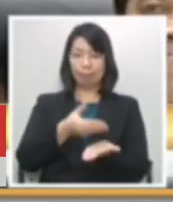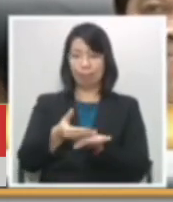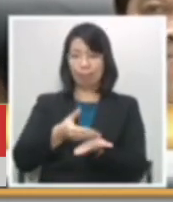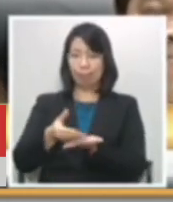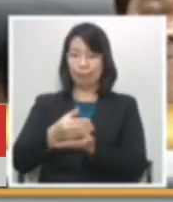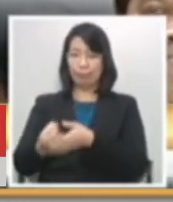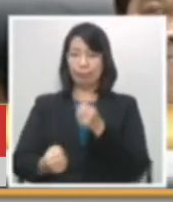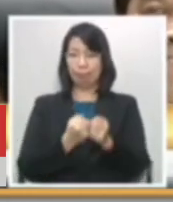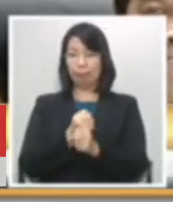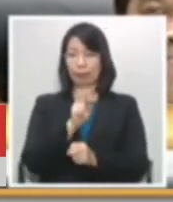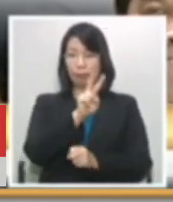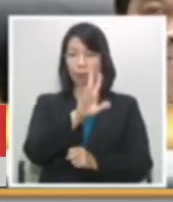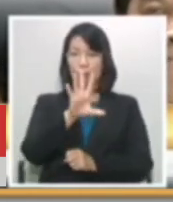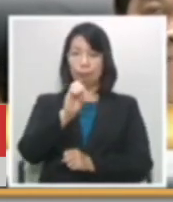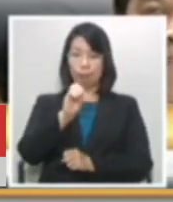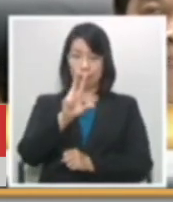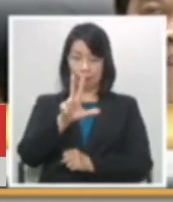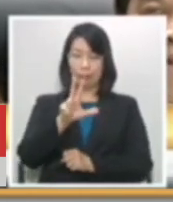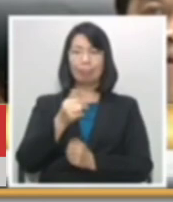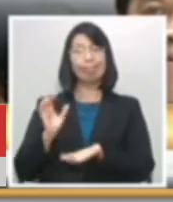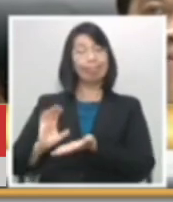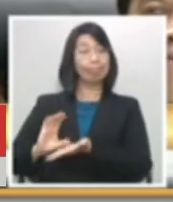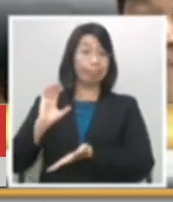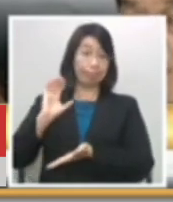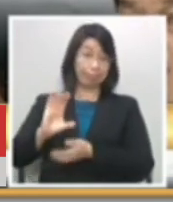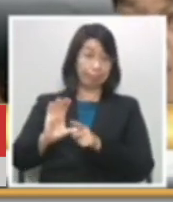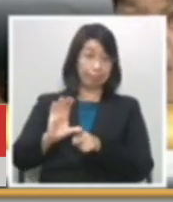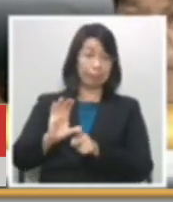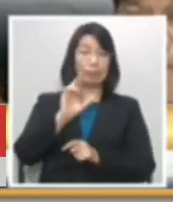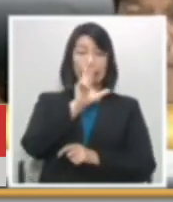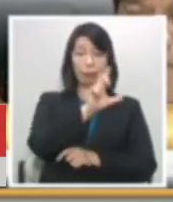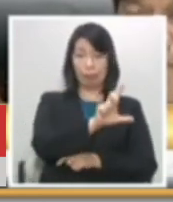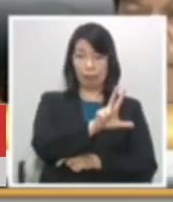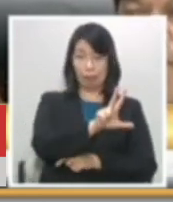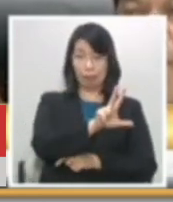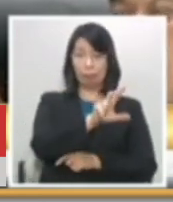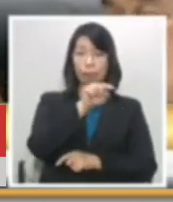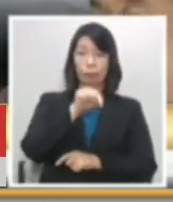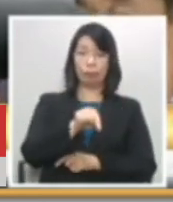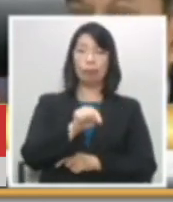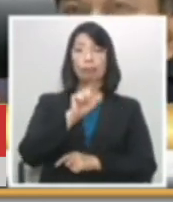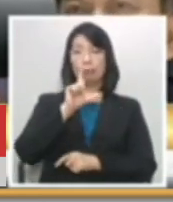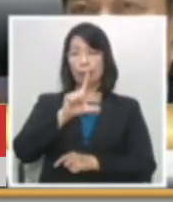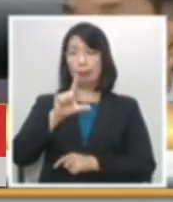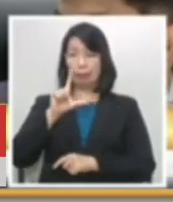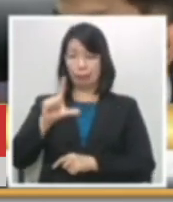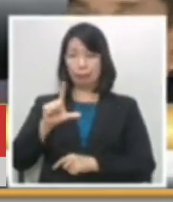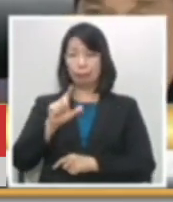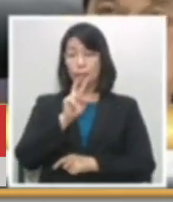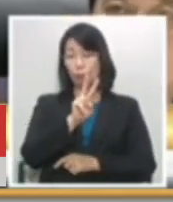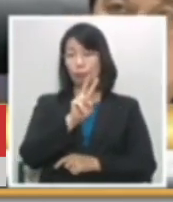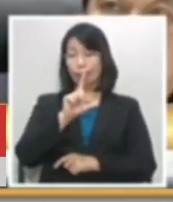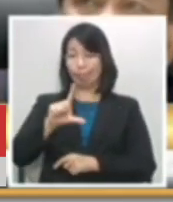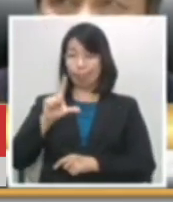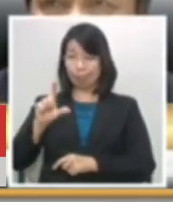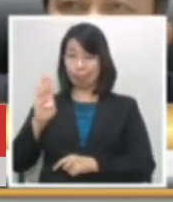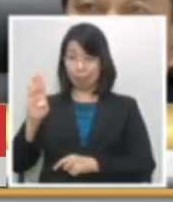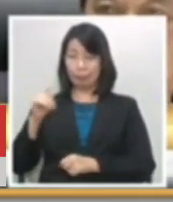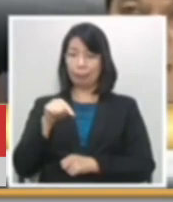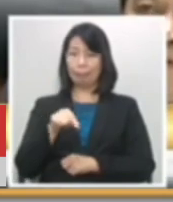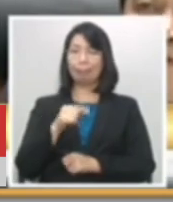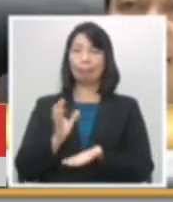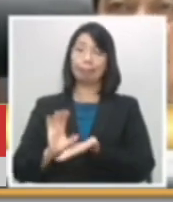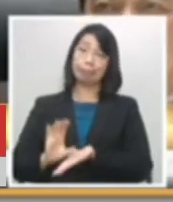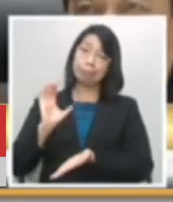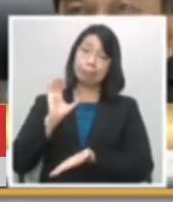2563งบประมาณ 3.2 ล้านล้านบาทเป็น